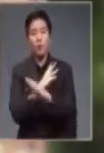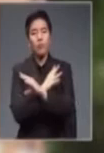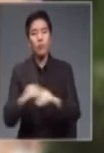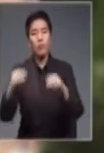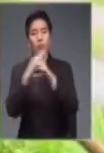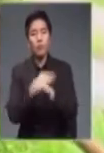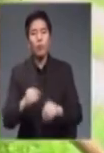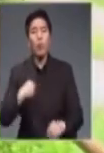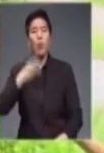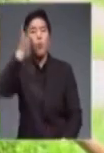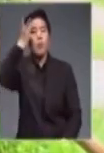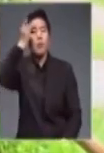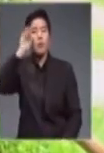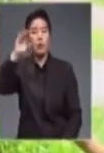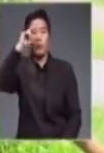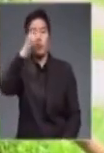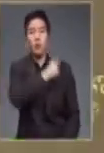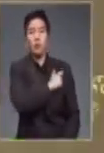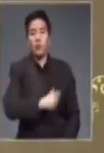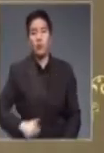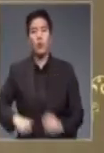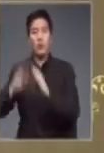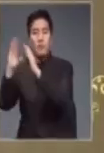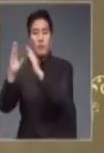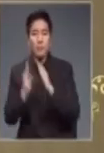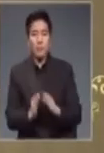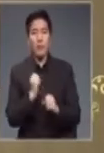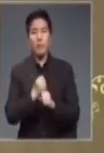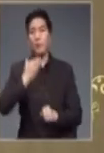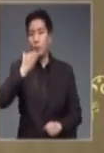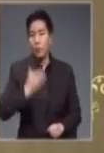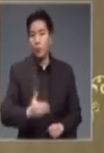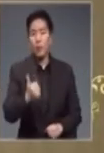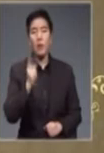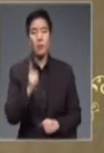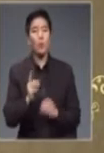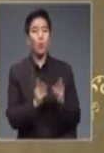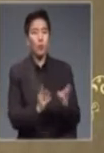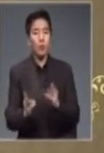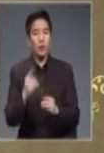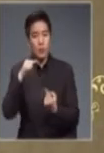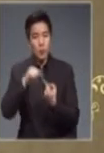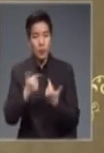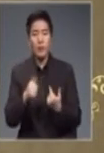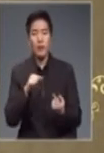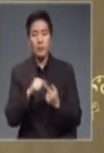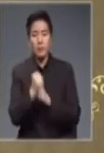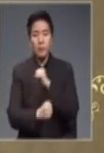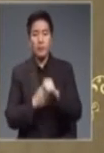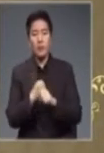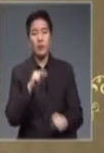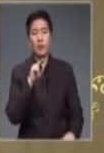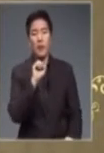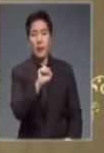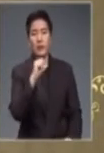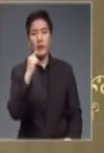หรือจากสถาบันที่ประสบความสำเร็จมาก่อนนะครับอาจจะเป็นการจัดตั้งมหาวิทยาลัยในสาขาที่ประเทศไทยขาดแคลนแต่เป็นที่ต้องการ